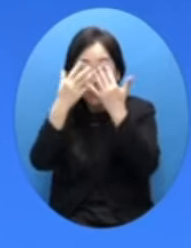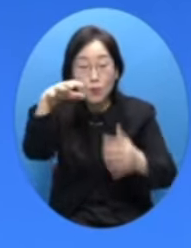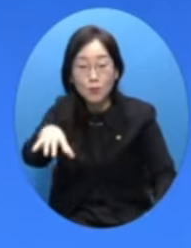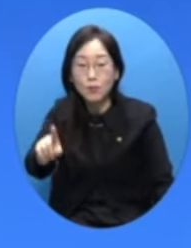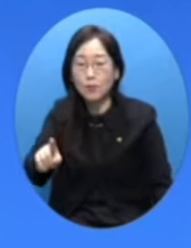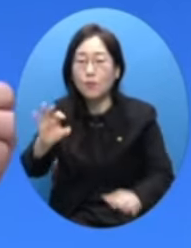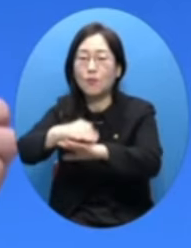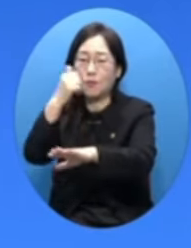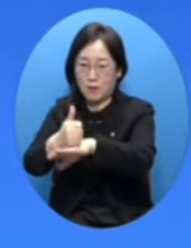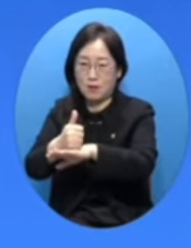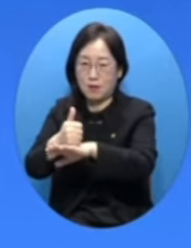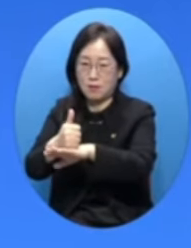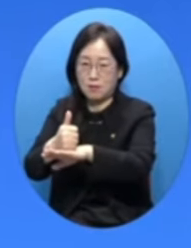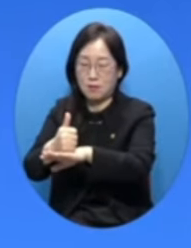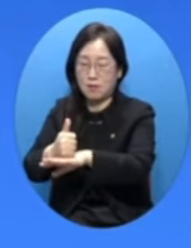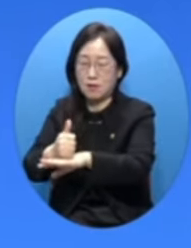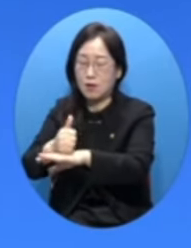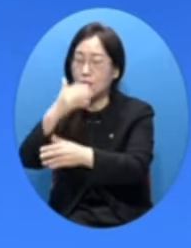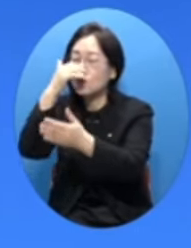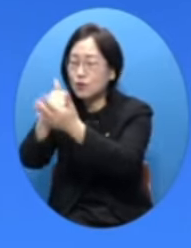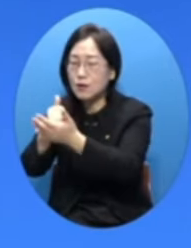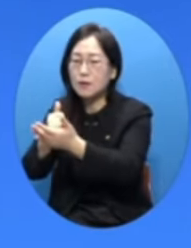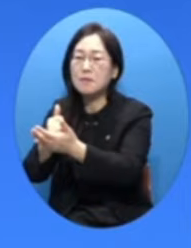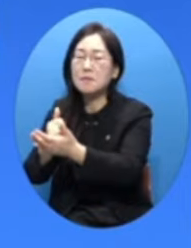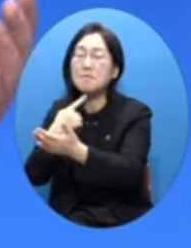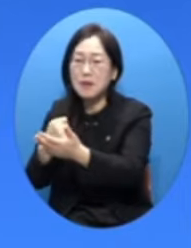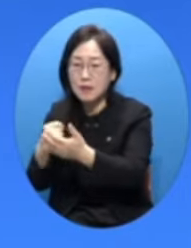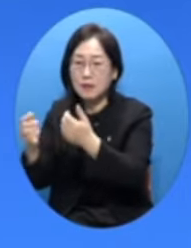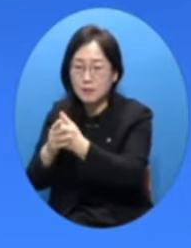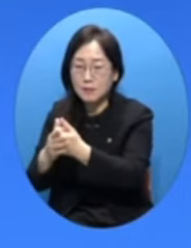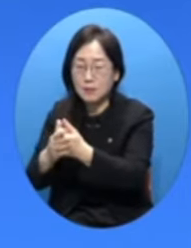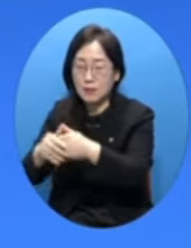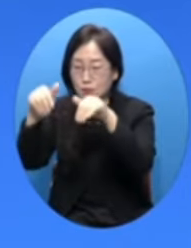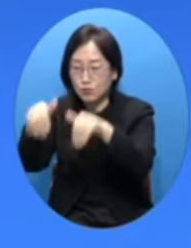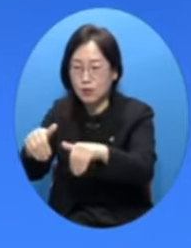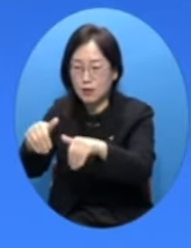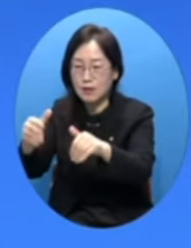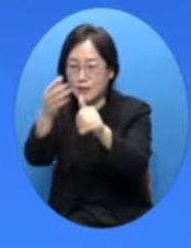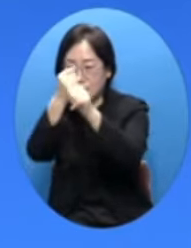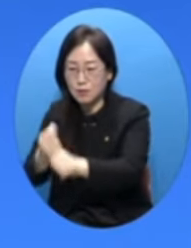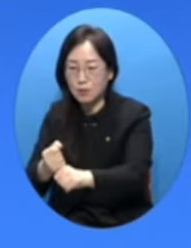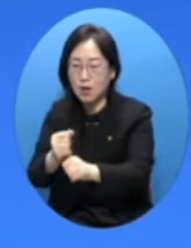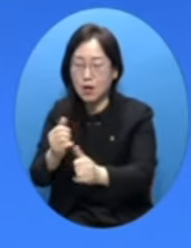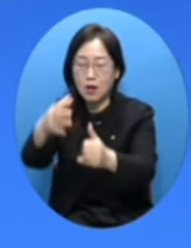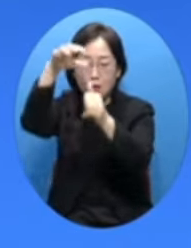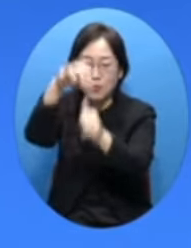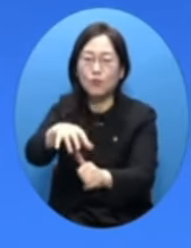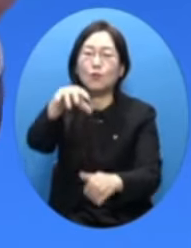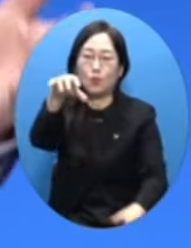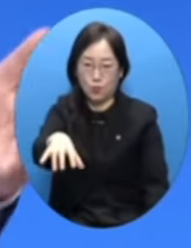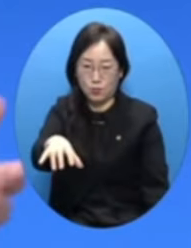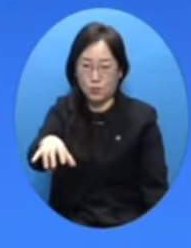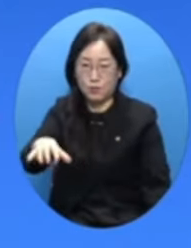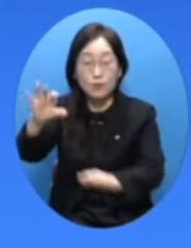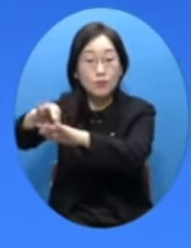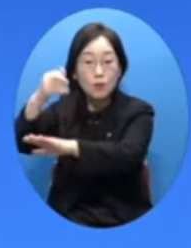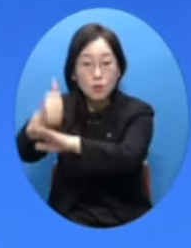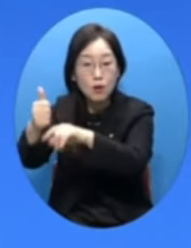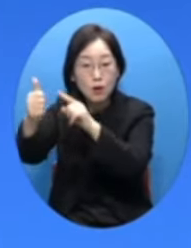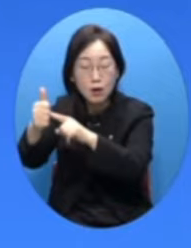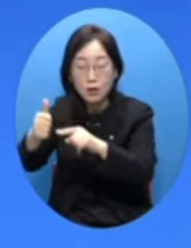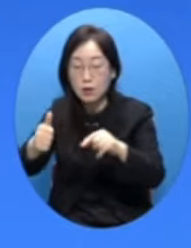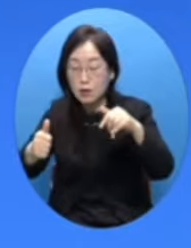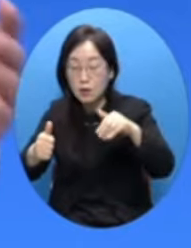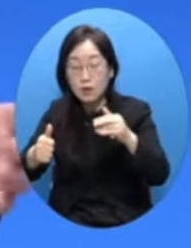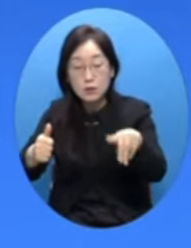왕이 사면해 줘야만 나올 수 있는 감옥인데 왕은 요셉의 요자도 모릅니다. 그러니까 아예 그곳에